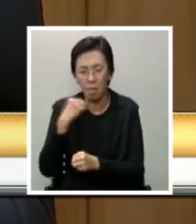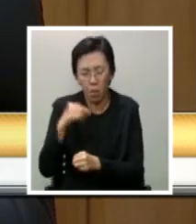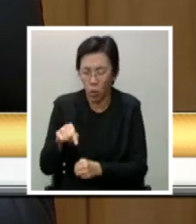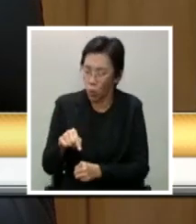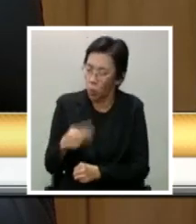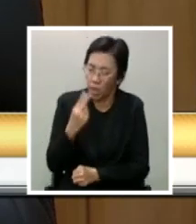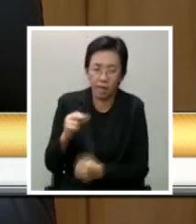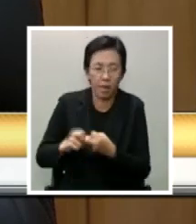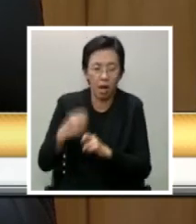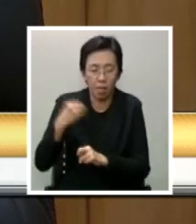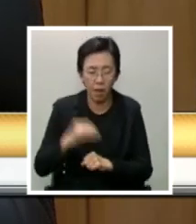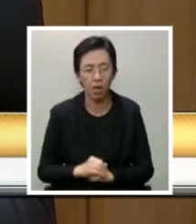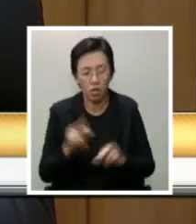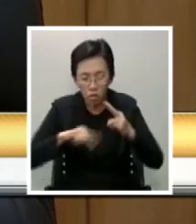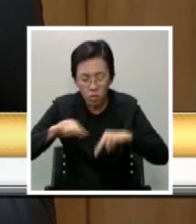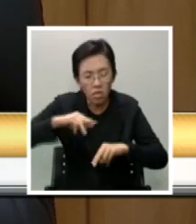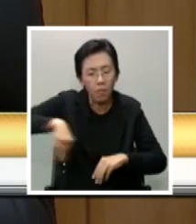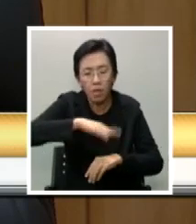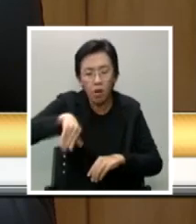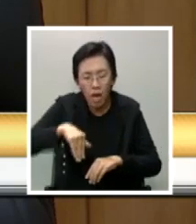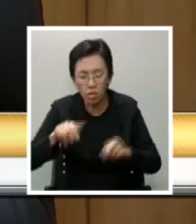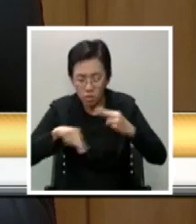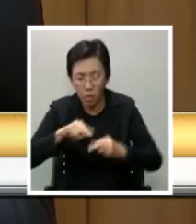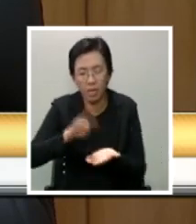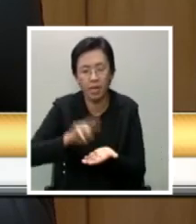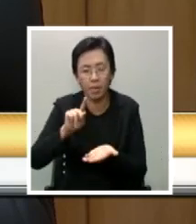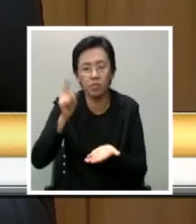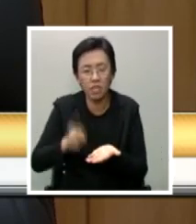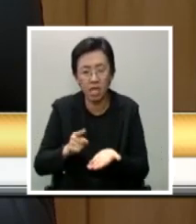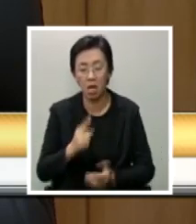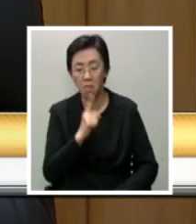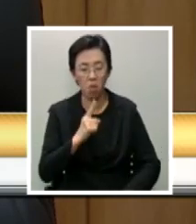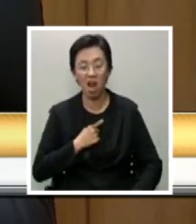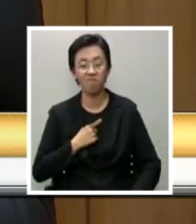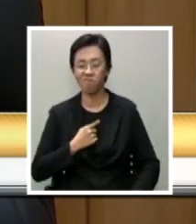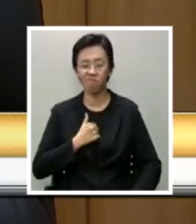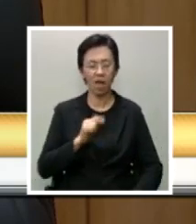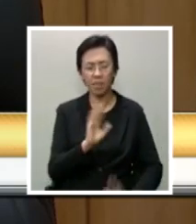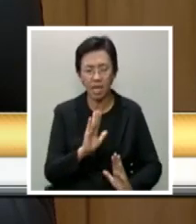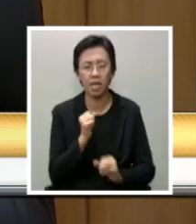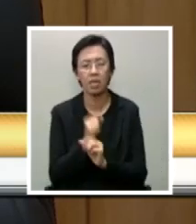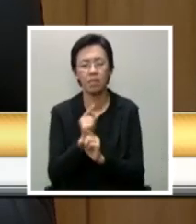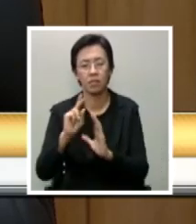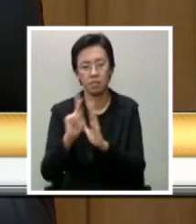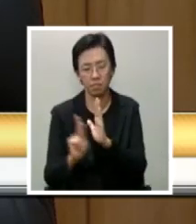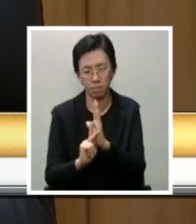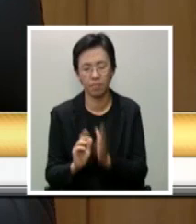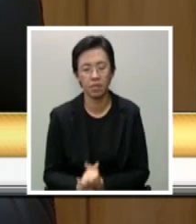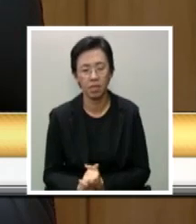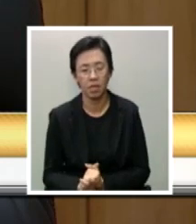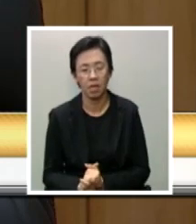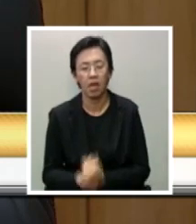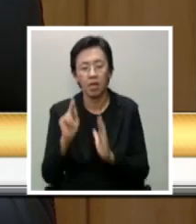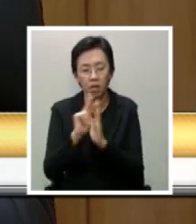นะครับก็คงต้องตรวจสอบกันทั้งหมดนะครับตรวจหาข้อเท็จจริงนะไม่ได้ขู่ใครทั้งสิ้นเพราะต้องมีการปฏิบัติตามกฎหมายนะครับเพราะนั้นก็พิสูจน์ทรา